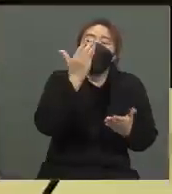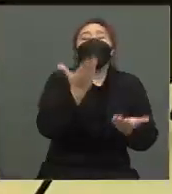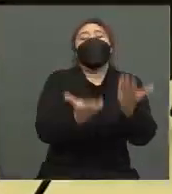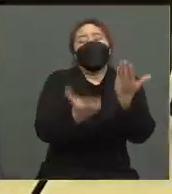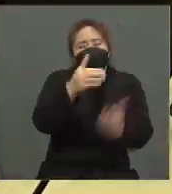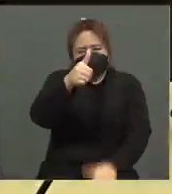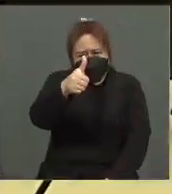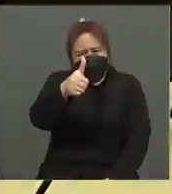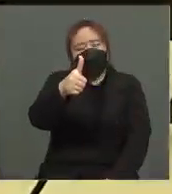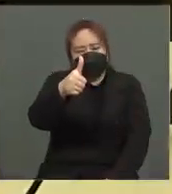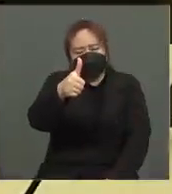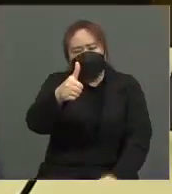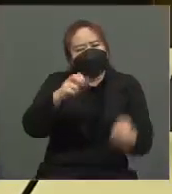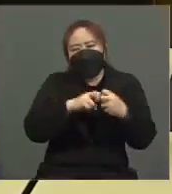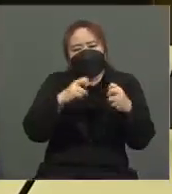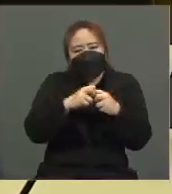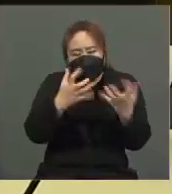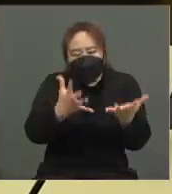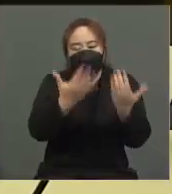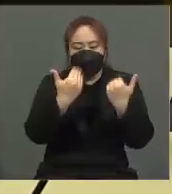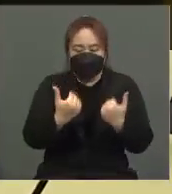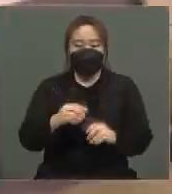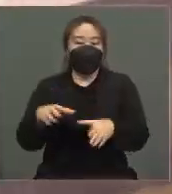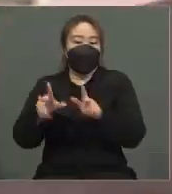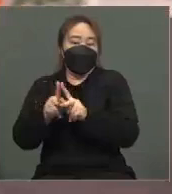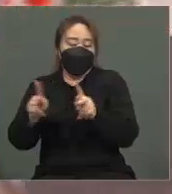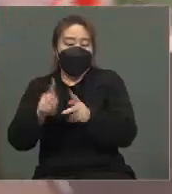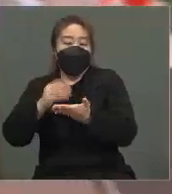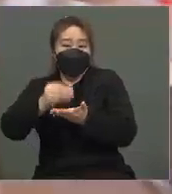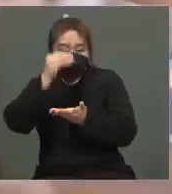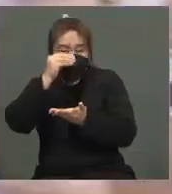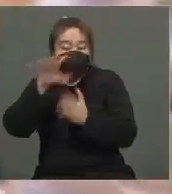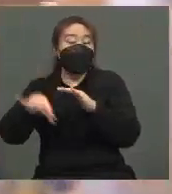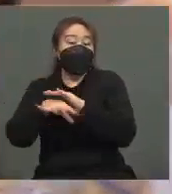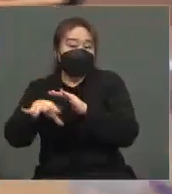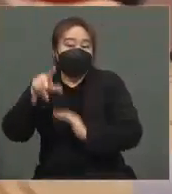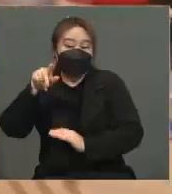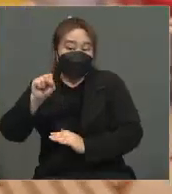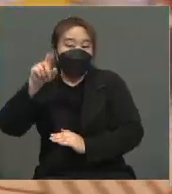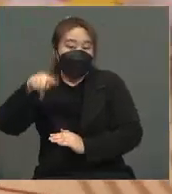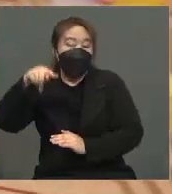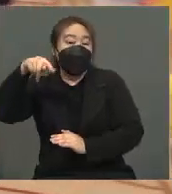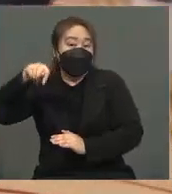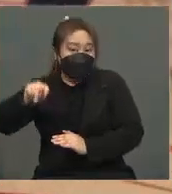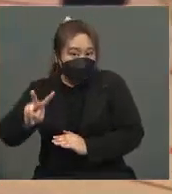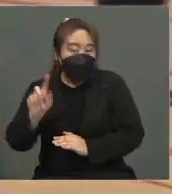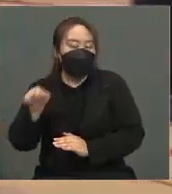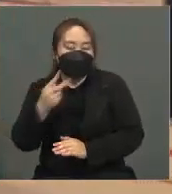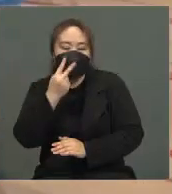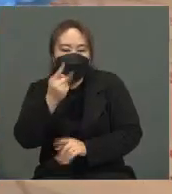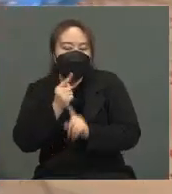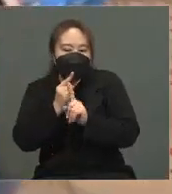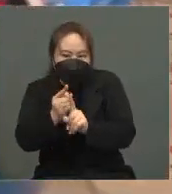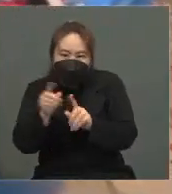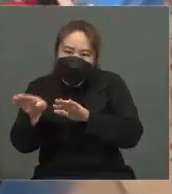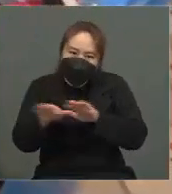กันนะครับไม่ได้มีข้อจำกัดตอนนี้คือสำนักงานคณะกรรมการการศึกษาขั้นพื้นฐานเขาก็กำลังดูในเรื่องราวของเรื่องของความพร้อ